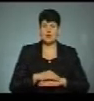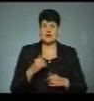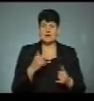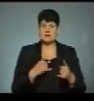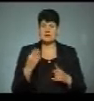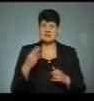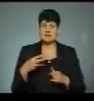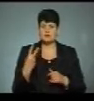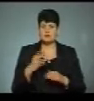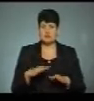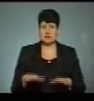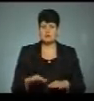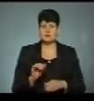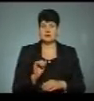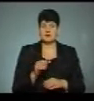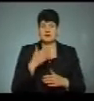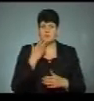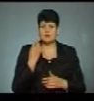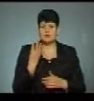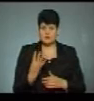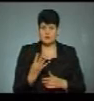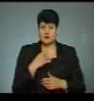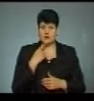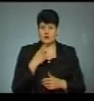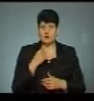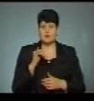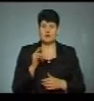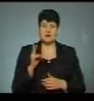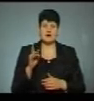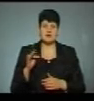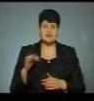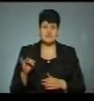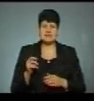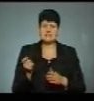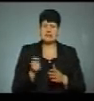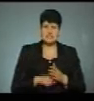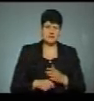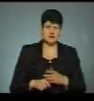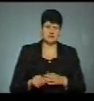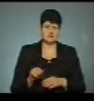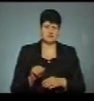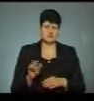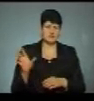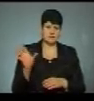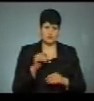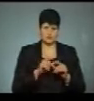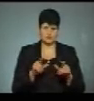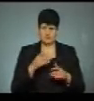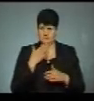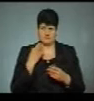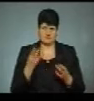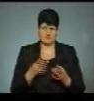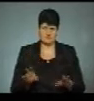32 учнів відсутні 4. За словами Ігоря Каразії, закривати на карантин всі класи школи немає потреби.